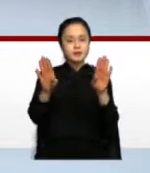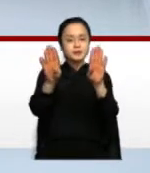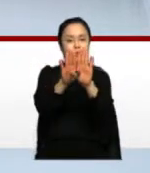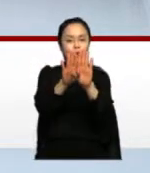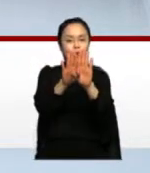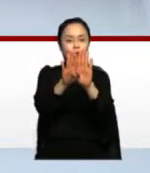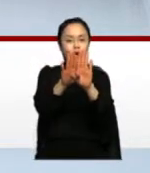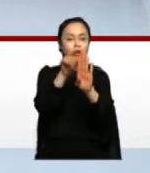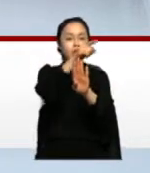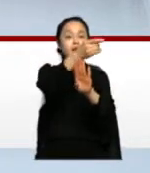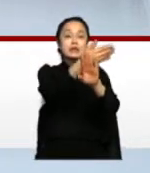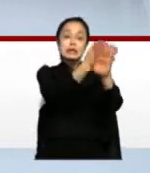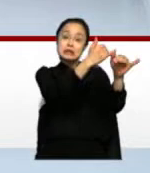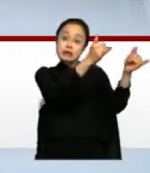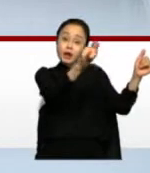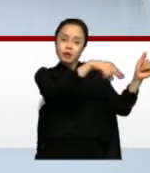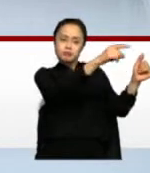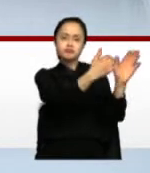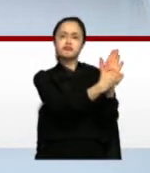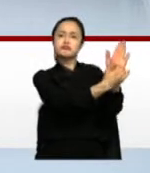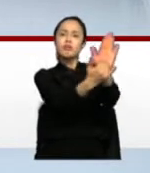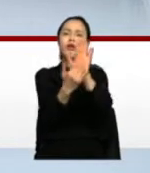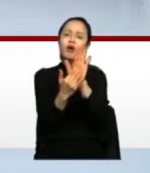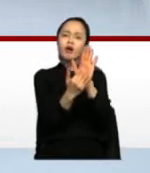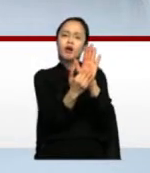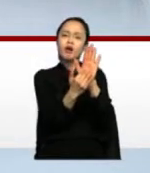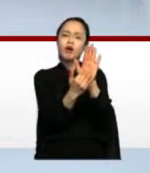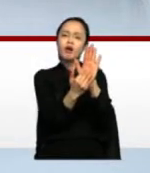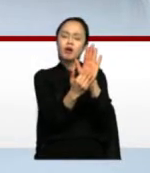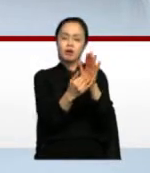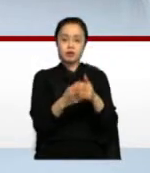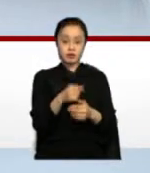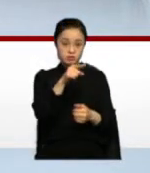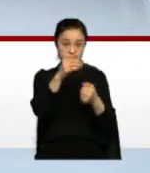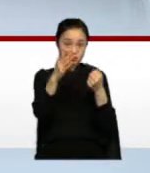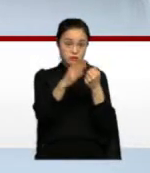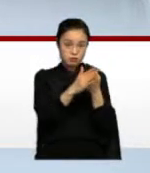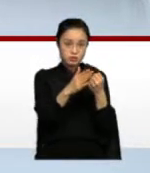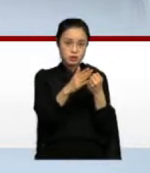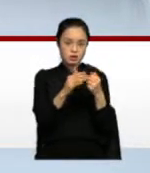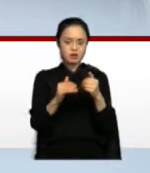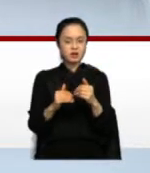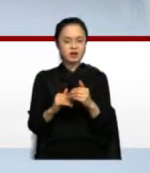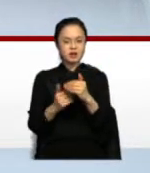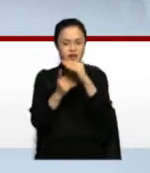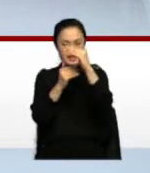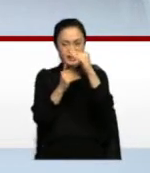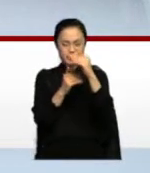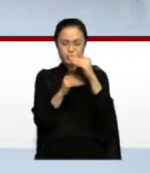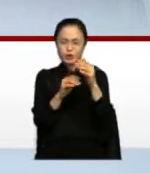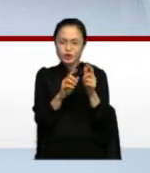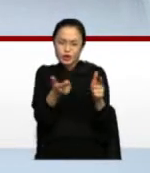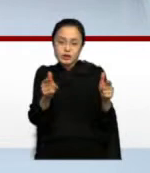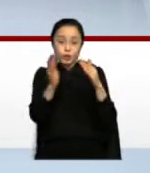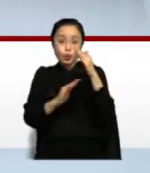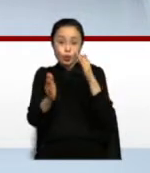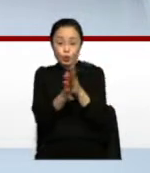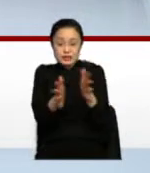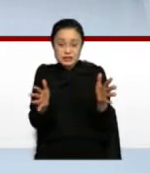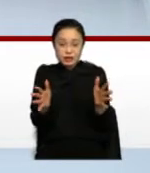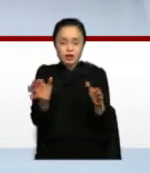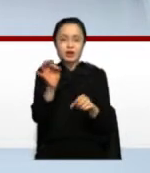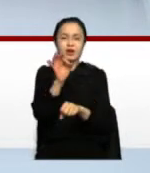주민은 이용이 어려운 구조에 계단이 여기 때문인데요 이 때문에 애초 기부채납 과정 자체가 잘못됐다는 얘기가